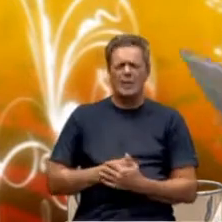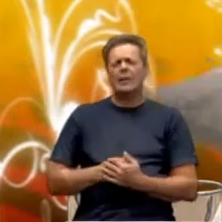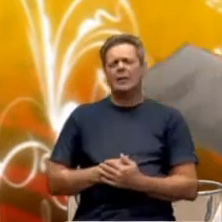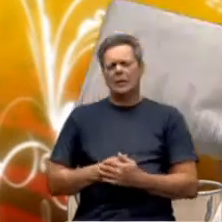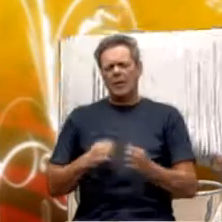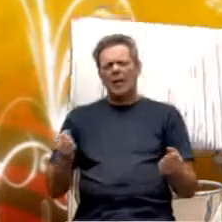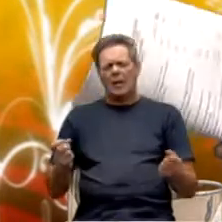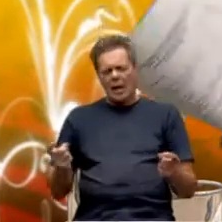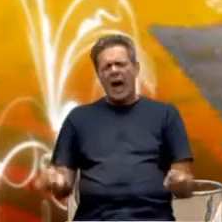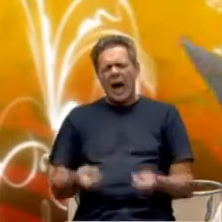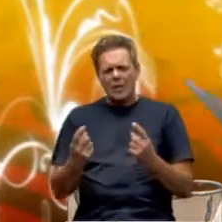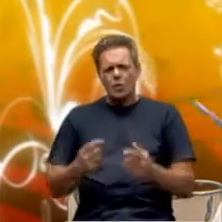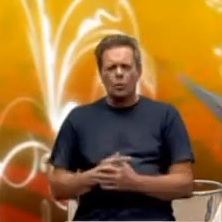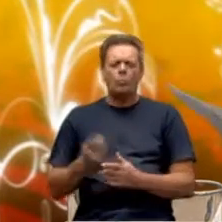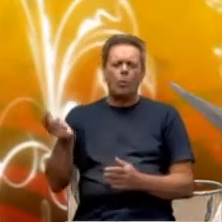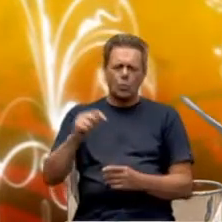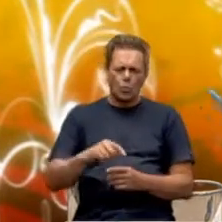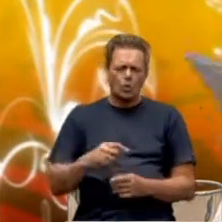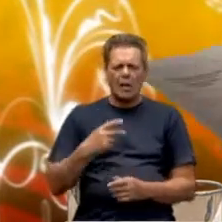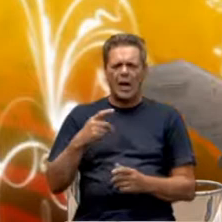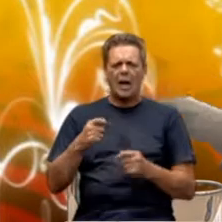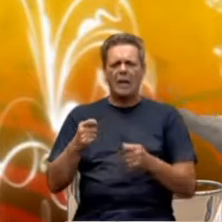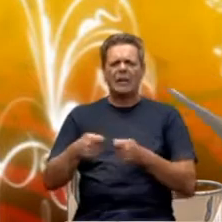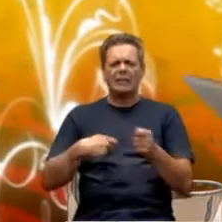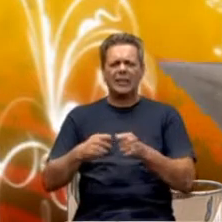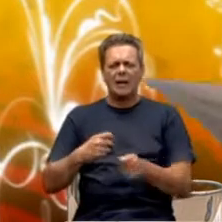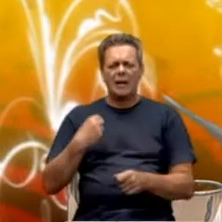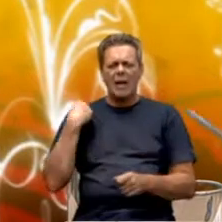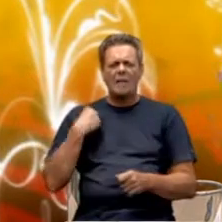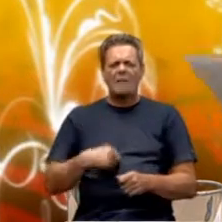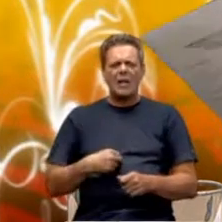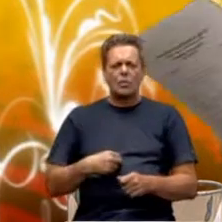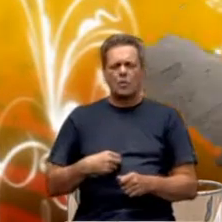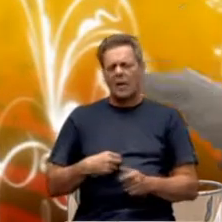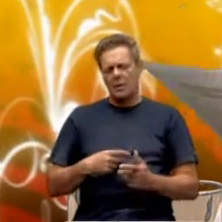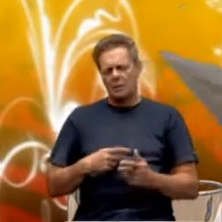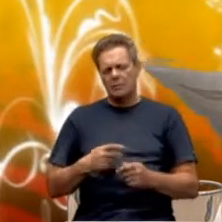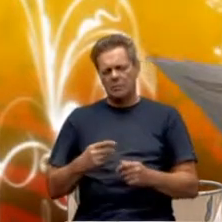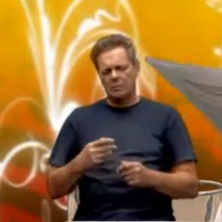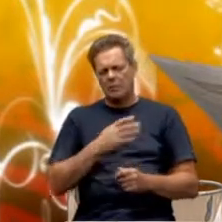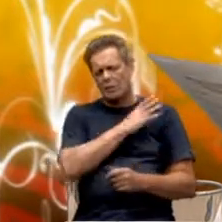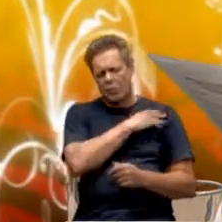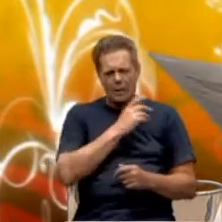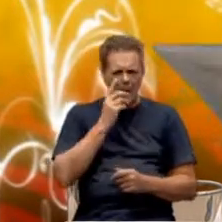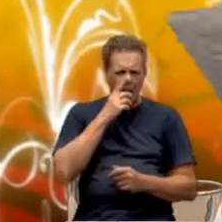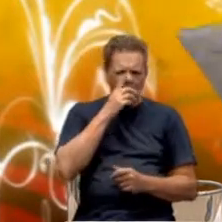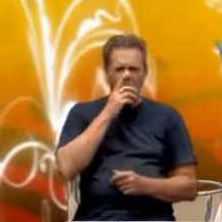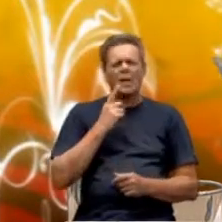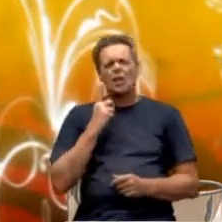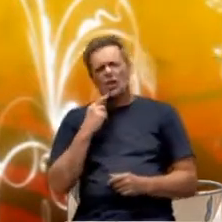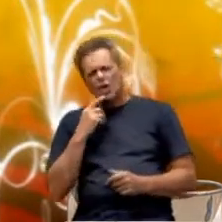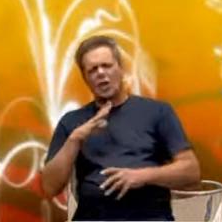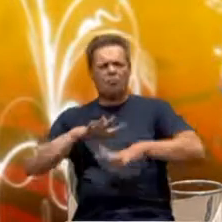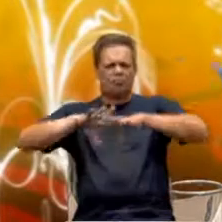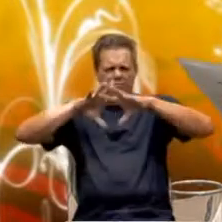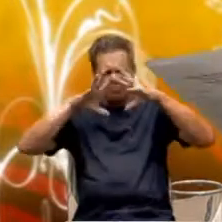prisustvovati na Trgu Francuske Republike dane, znači mjerenje kolesterola, šećera, vaganje, analiza tijela, sastava,